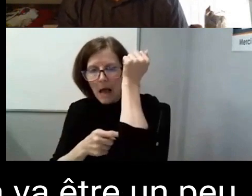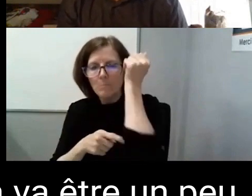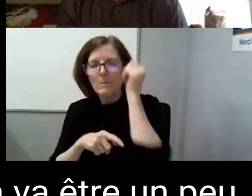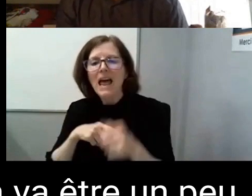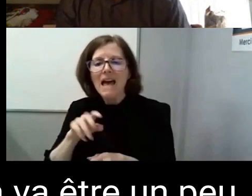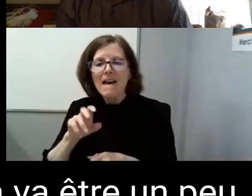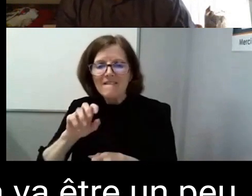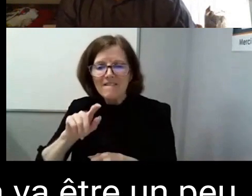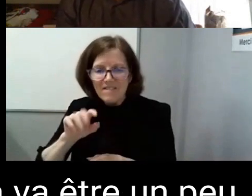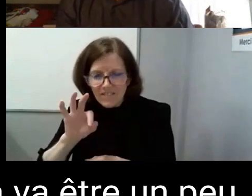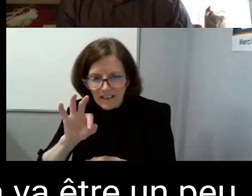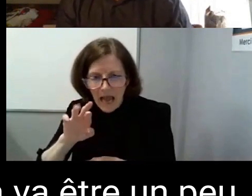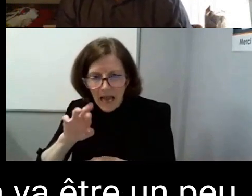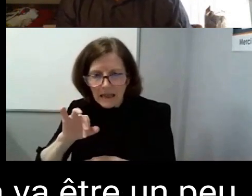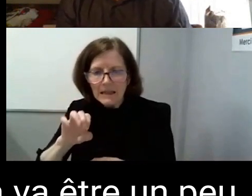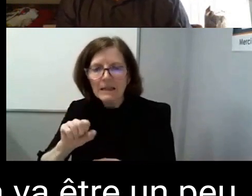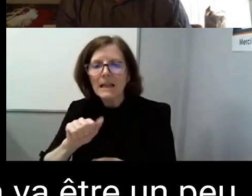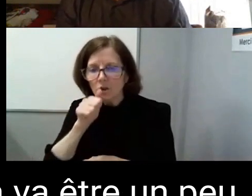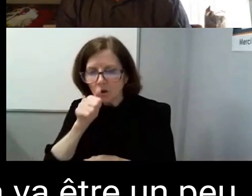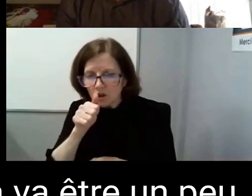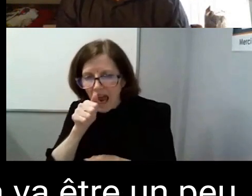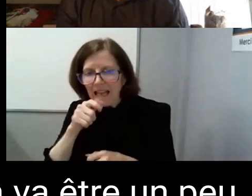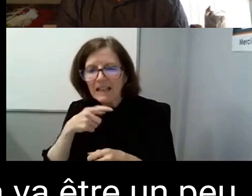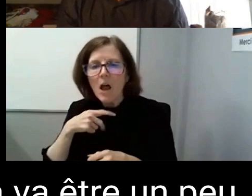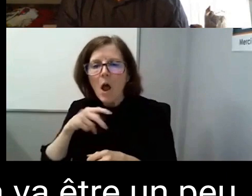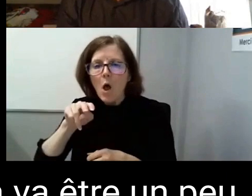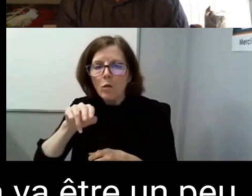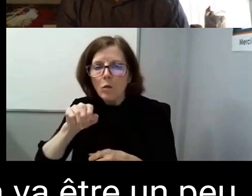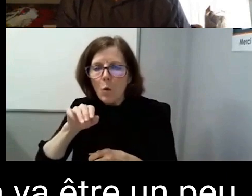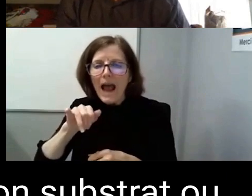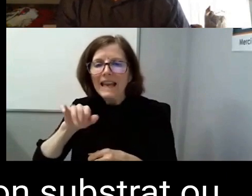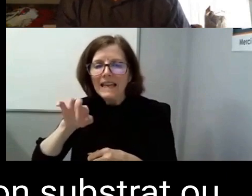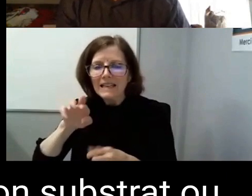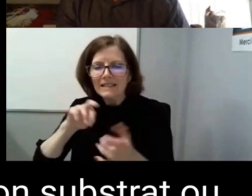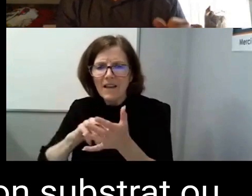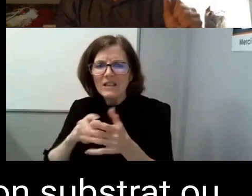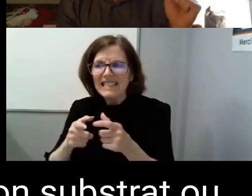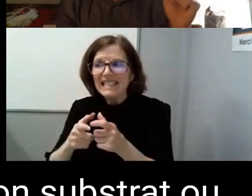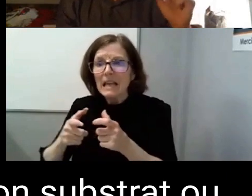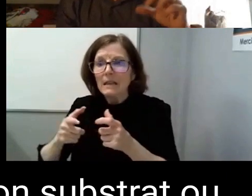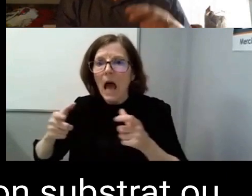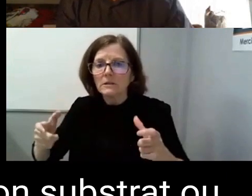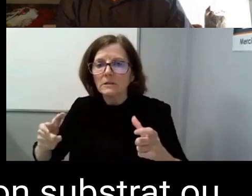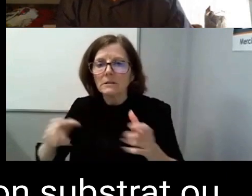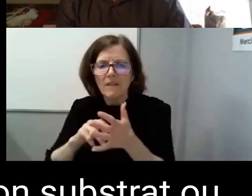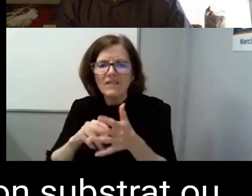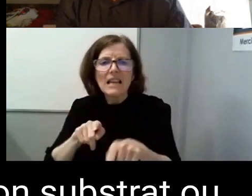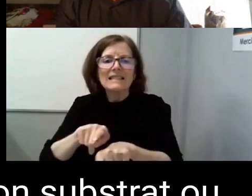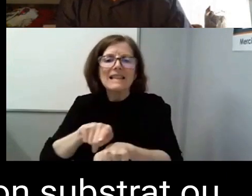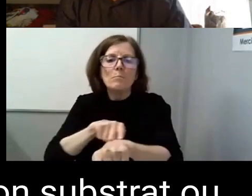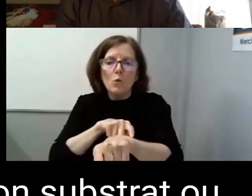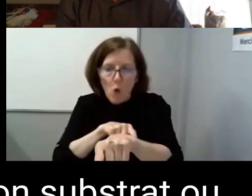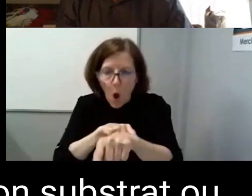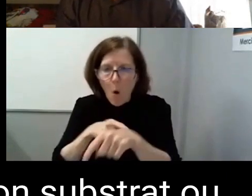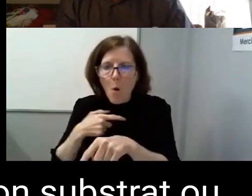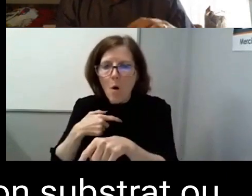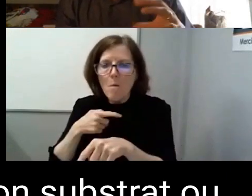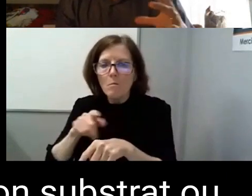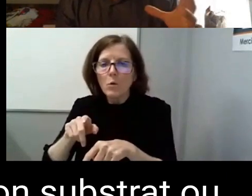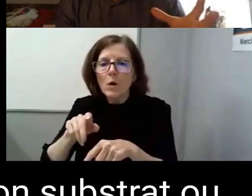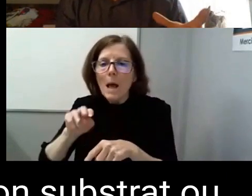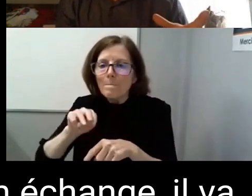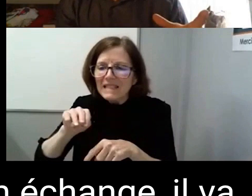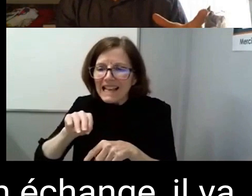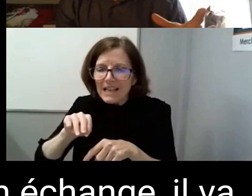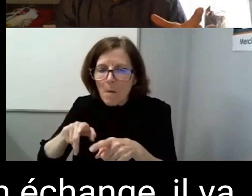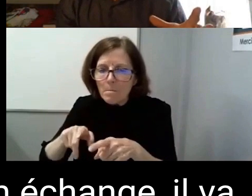des noyers, c'est extrêmement dense. Donc, ça va être un peu plus long avant que le mycélium ait épuisé son substrat ou